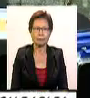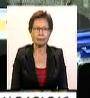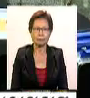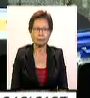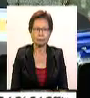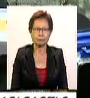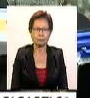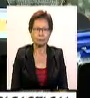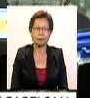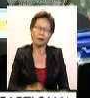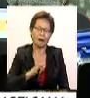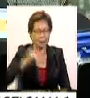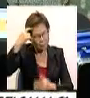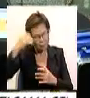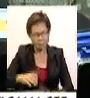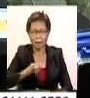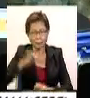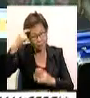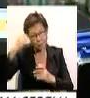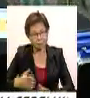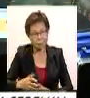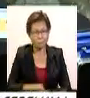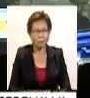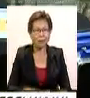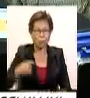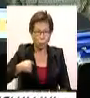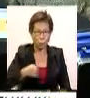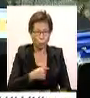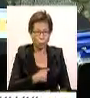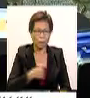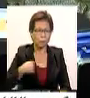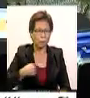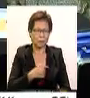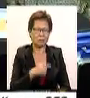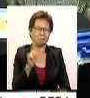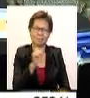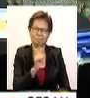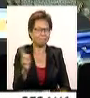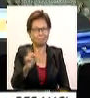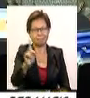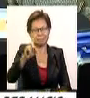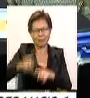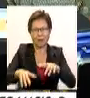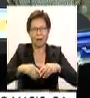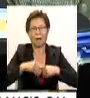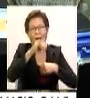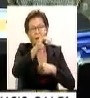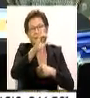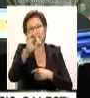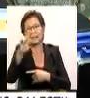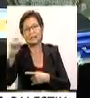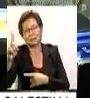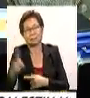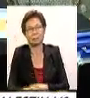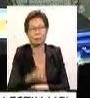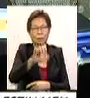I decided that we will not accept ICERD. So